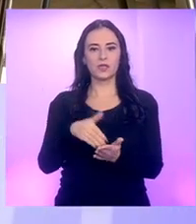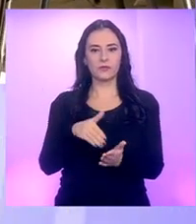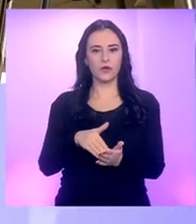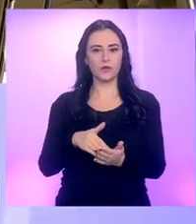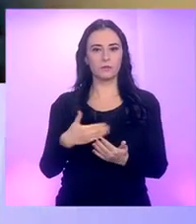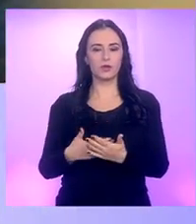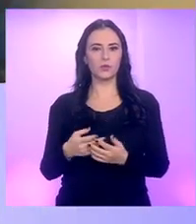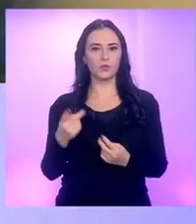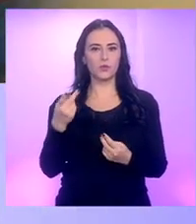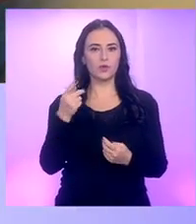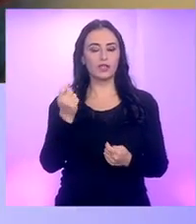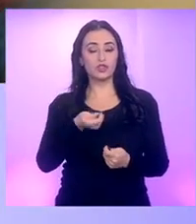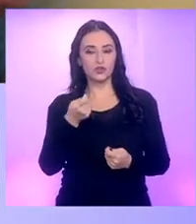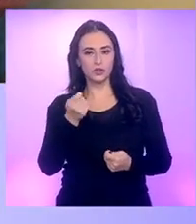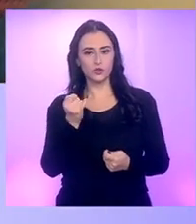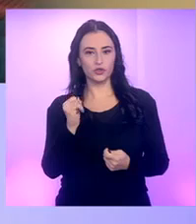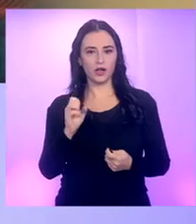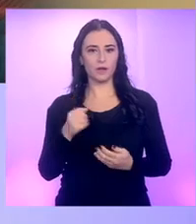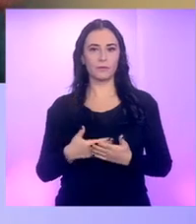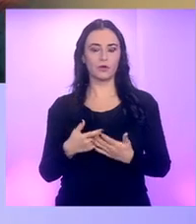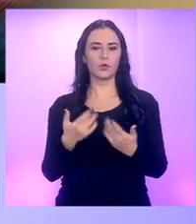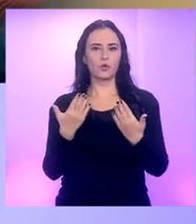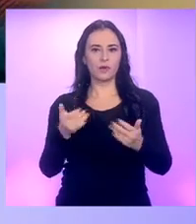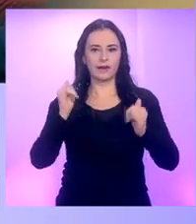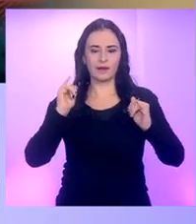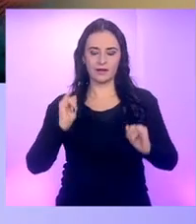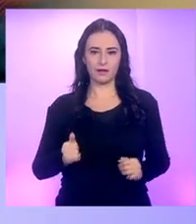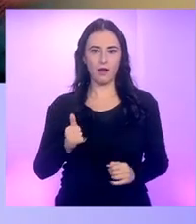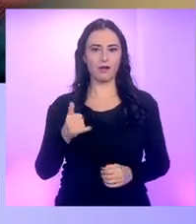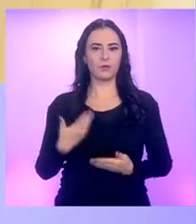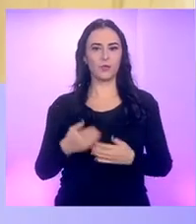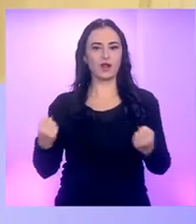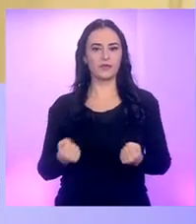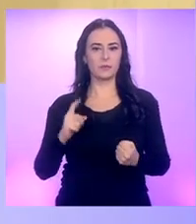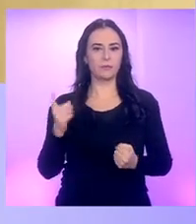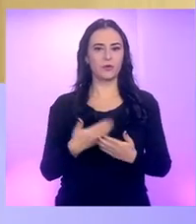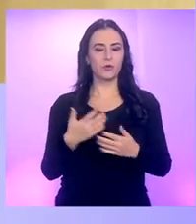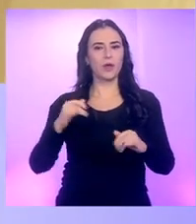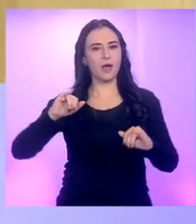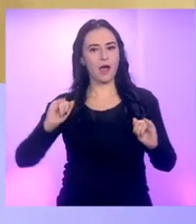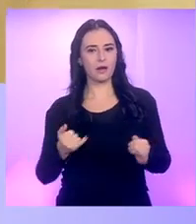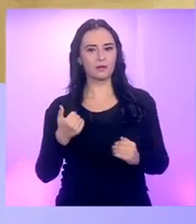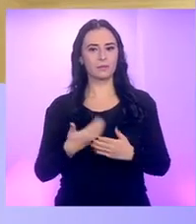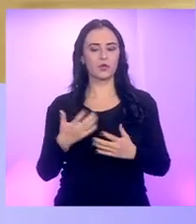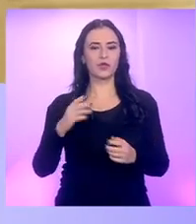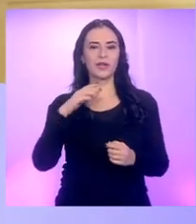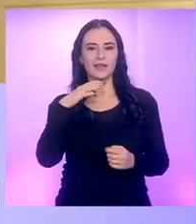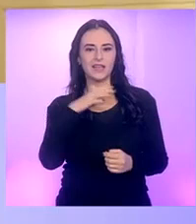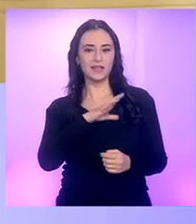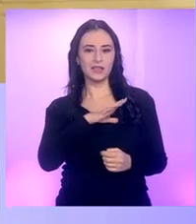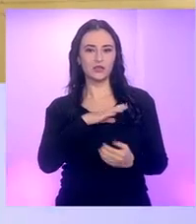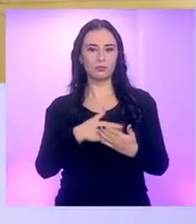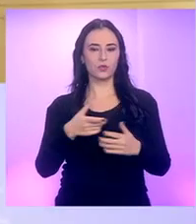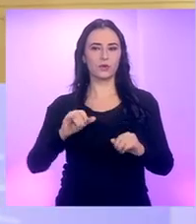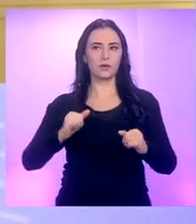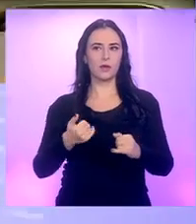să își întrerupă în mod real activitatea în perioada stării de alertă din cauza restricțiilor impuse